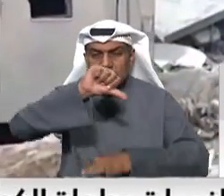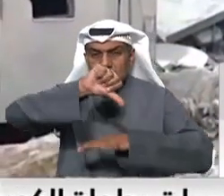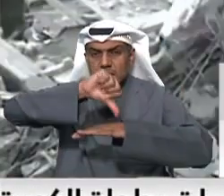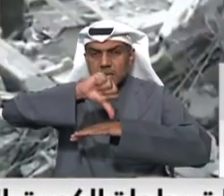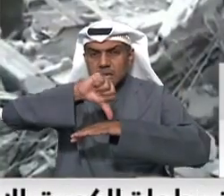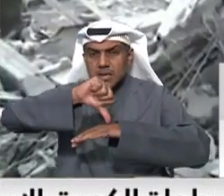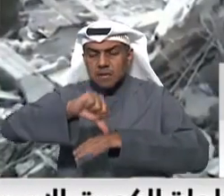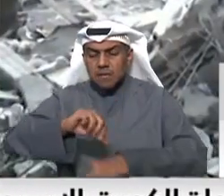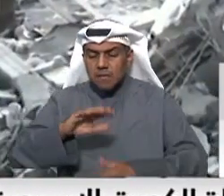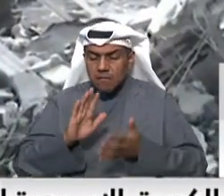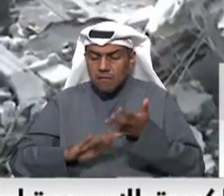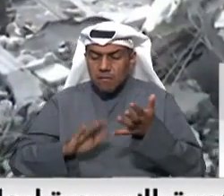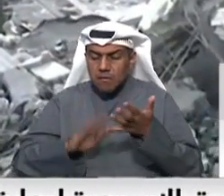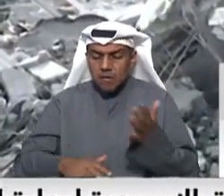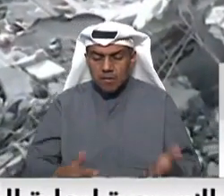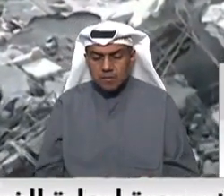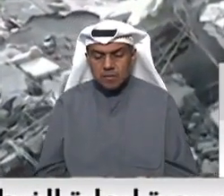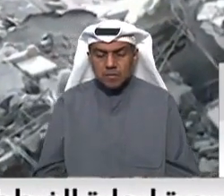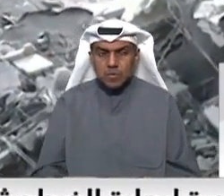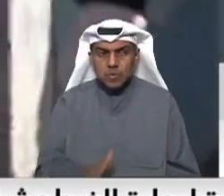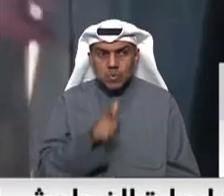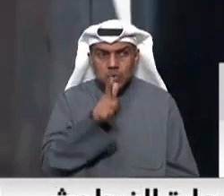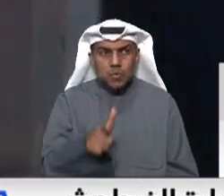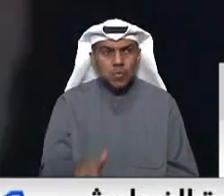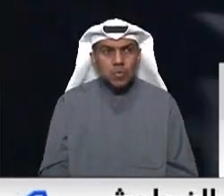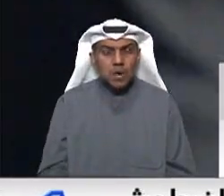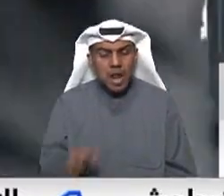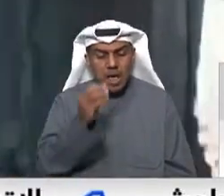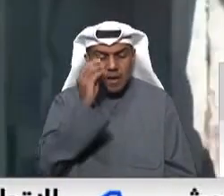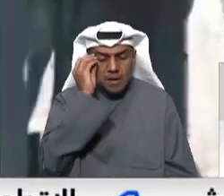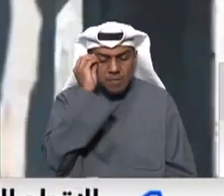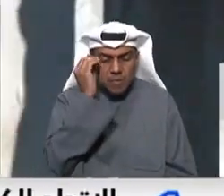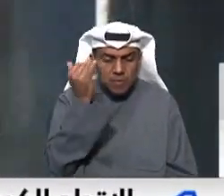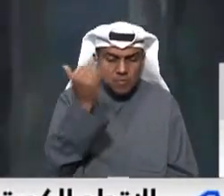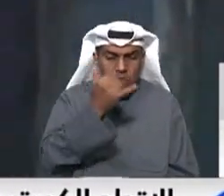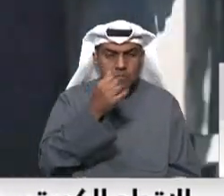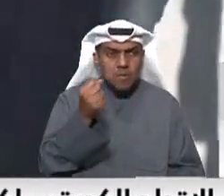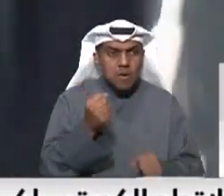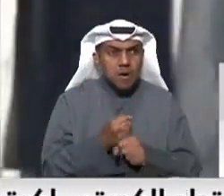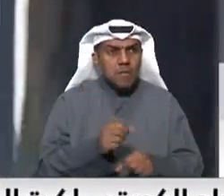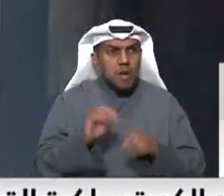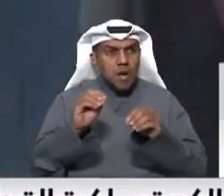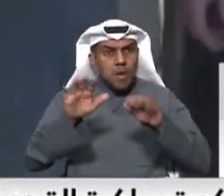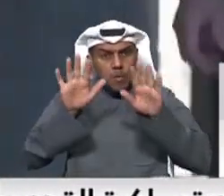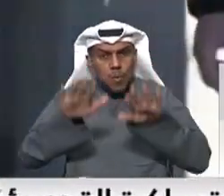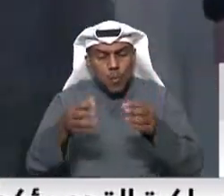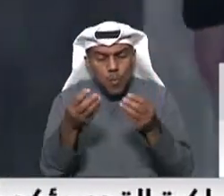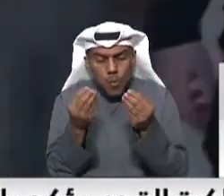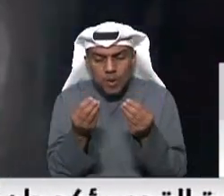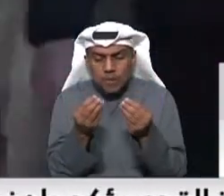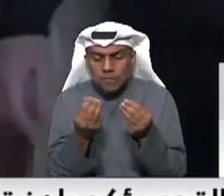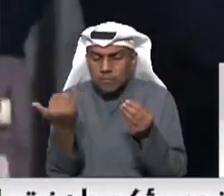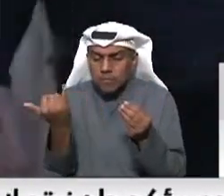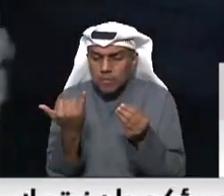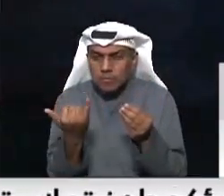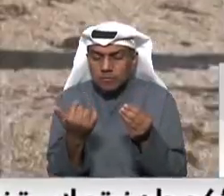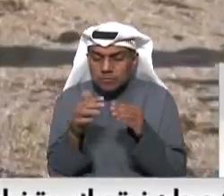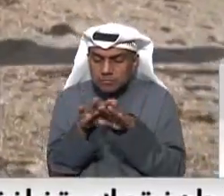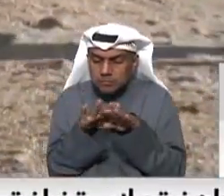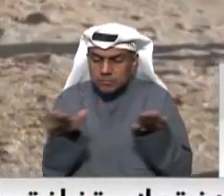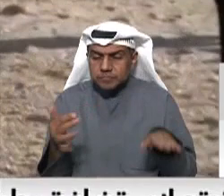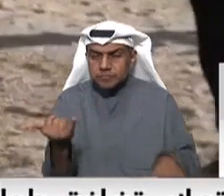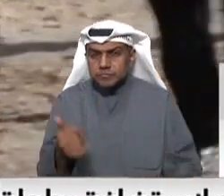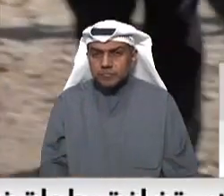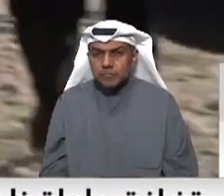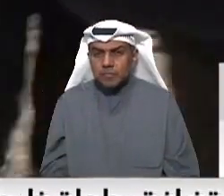بالخطر ما دع رئيس الوزراء البريطاني ريتشي سوناك الى السعي للتهدئه واستعاده الاستقرار مؤكدا ان الضربات